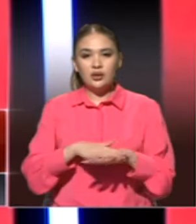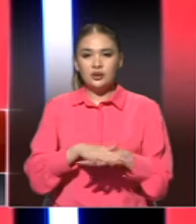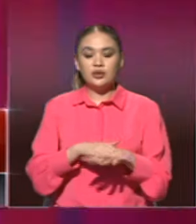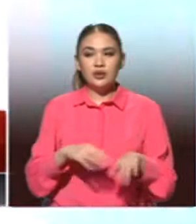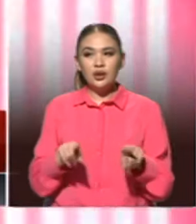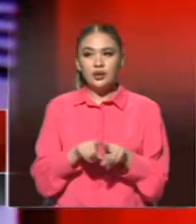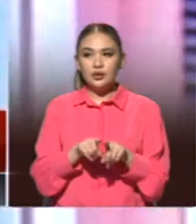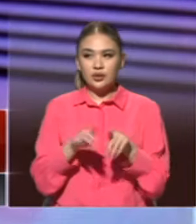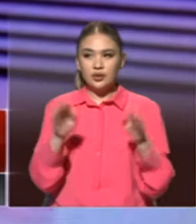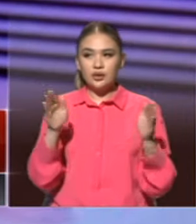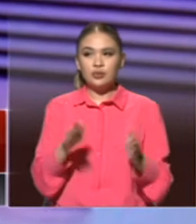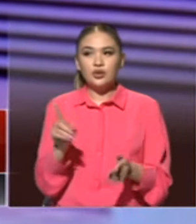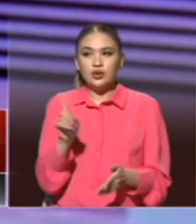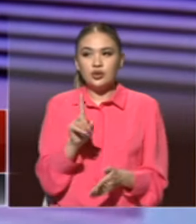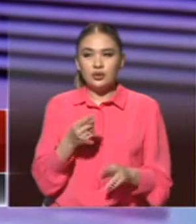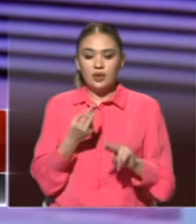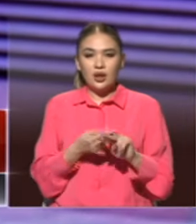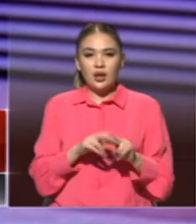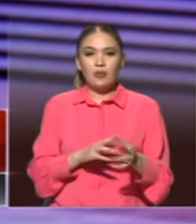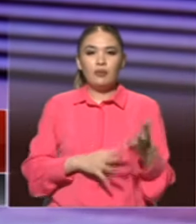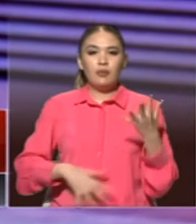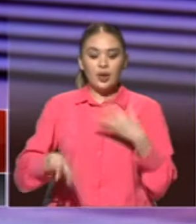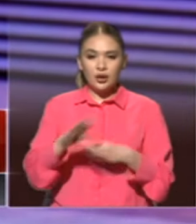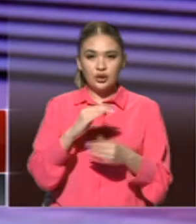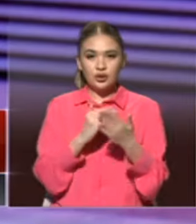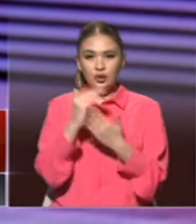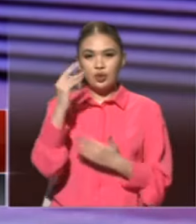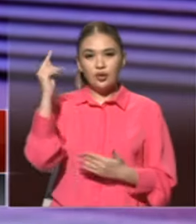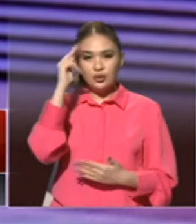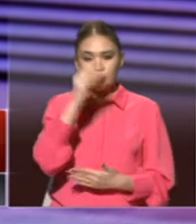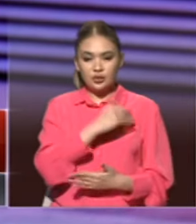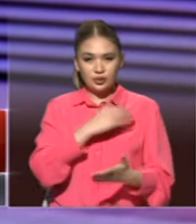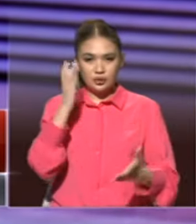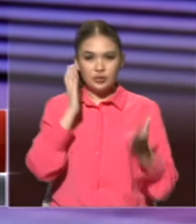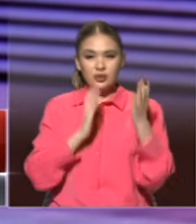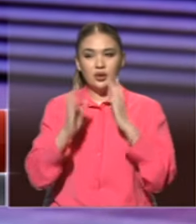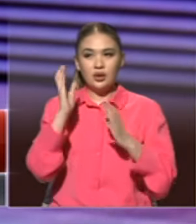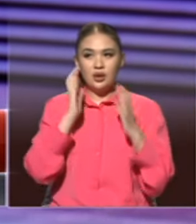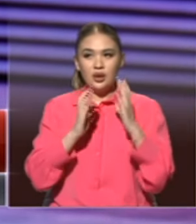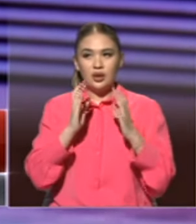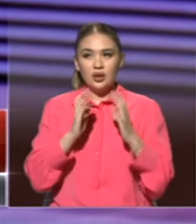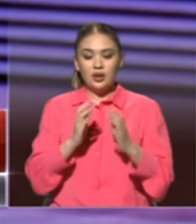Неде? Бәрі жоғары білім алса дейді. Жақсы ғой негізі білім алған.